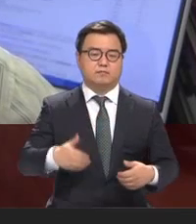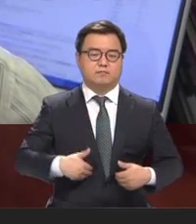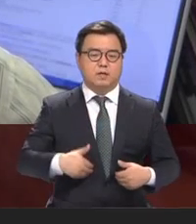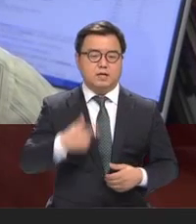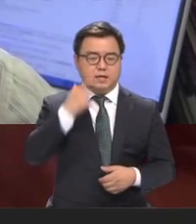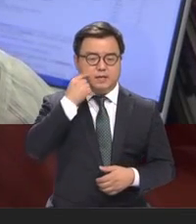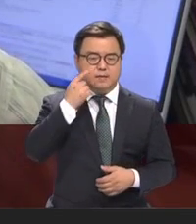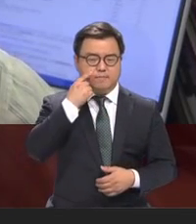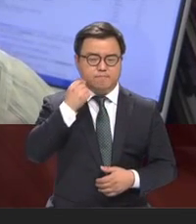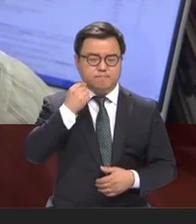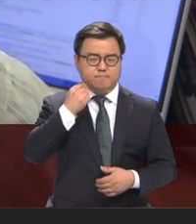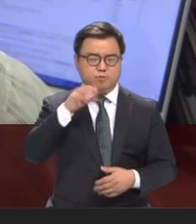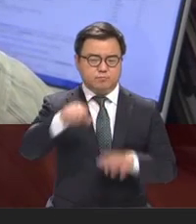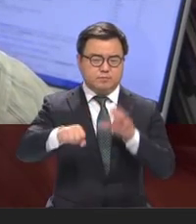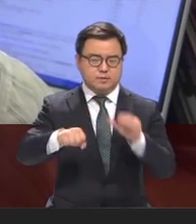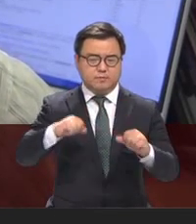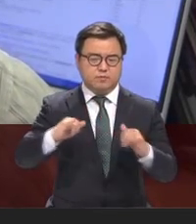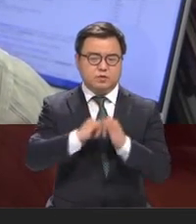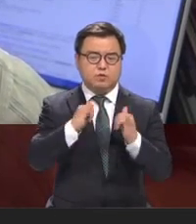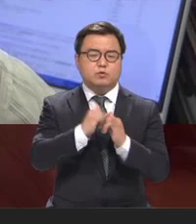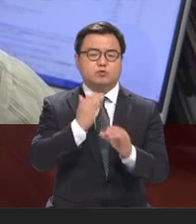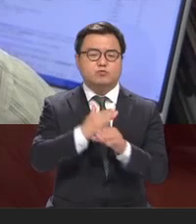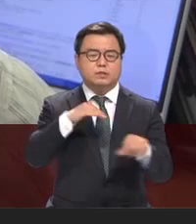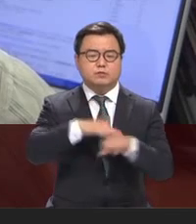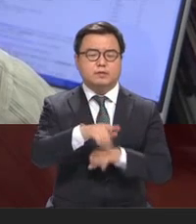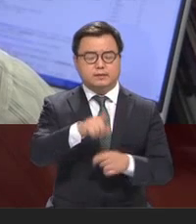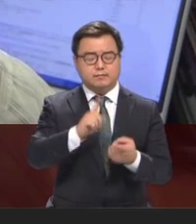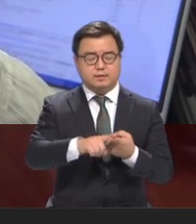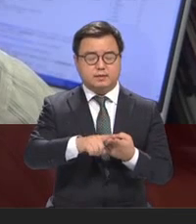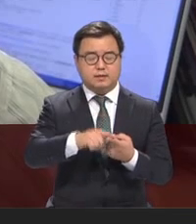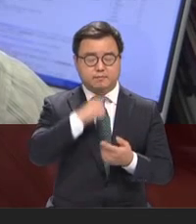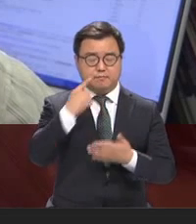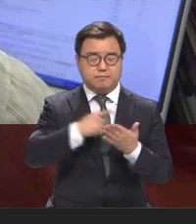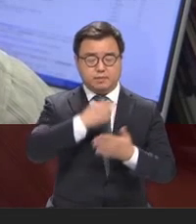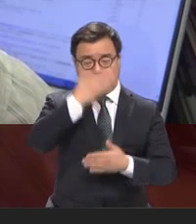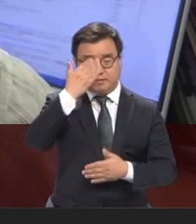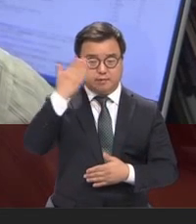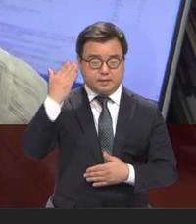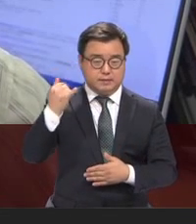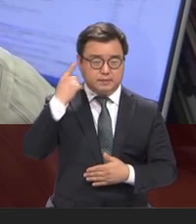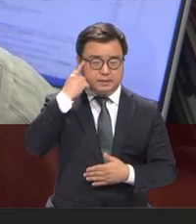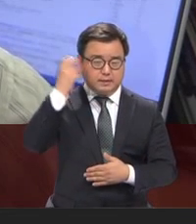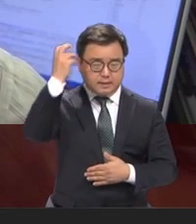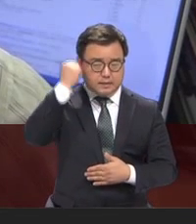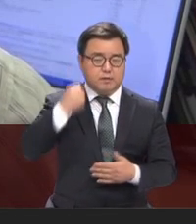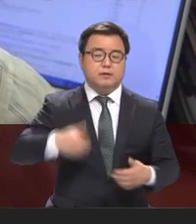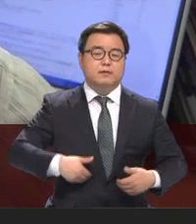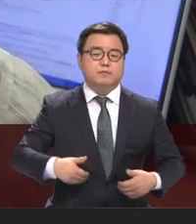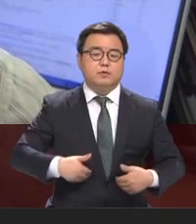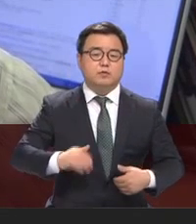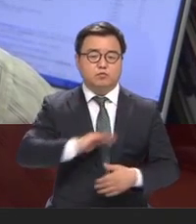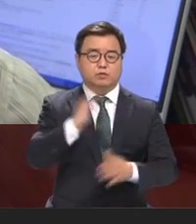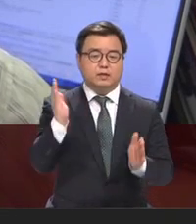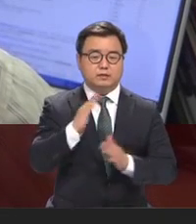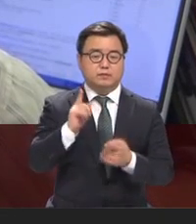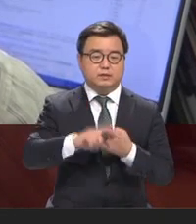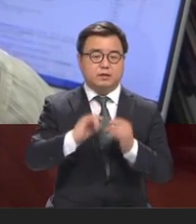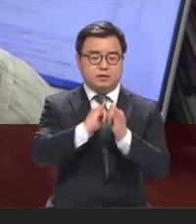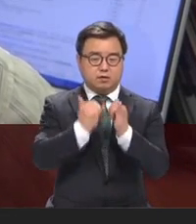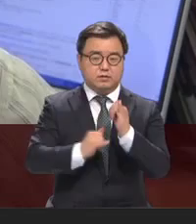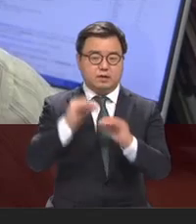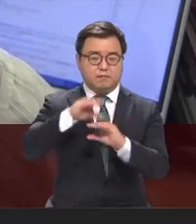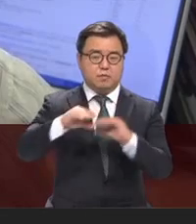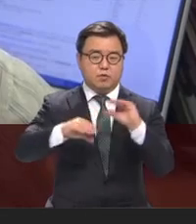겪은 할머니, 할아버지를 잊지 말아야 합니다. 그분들의 뜻을 기려 우리 학생들도 역사의 벽돌을 하나하나 쌓는다는